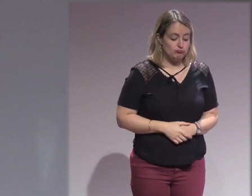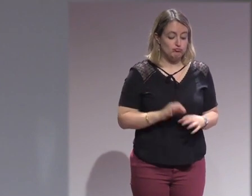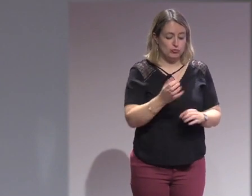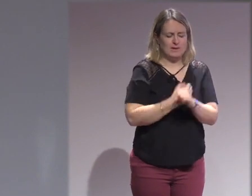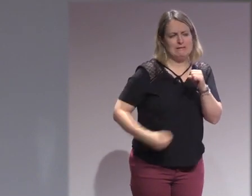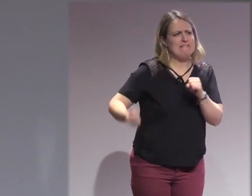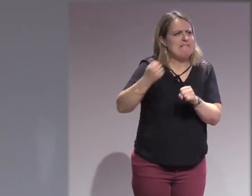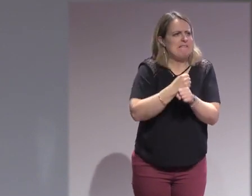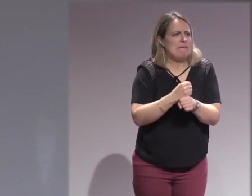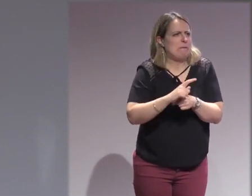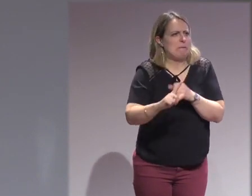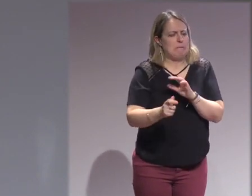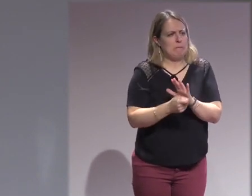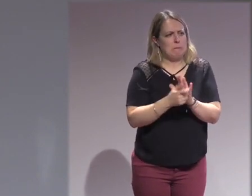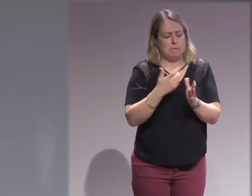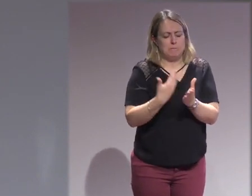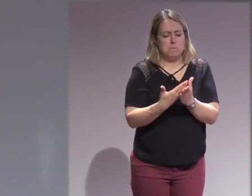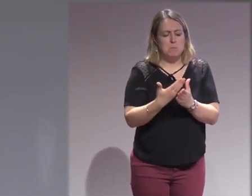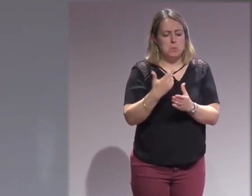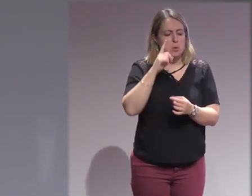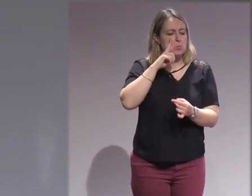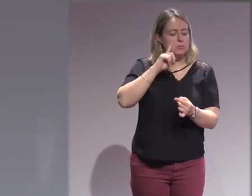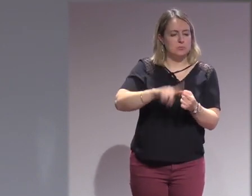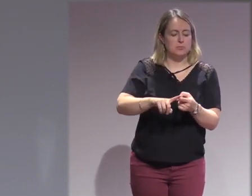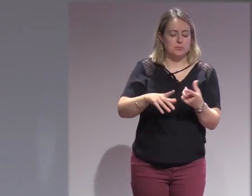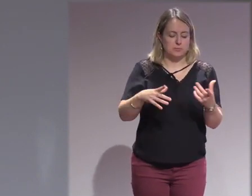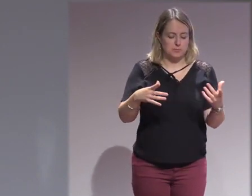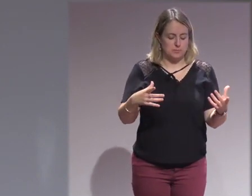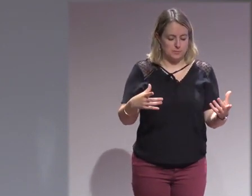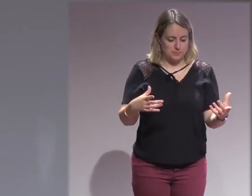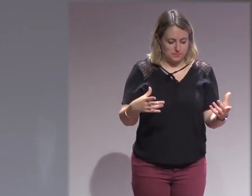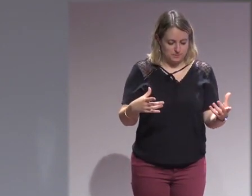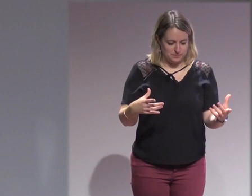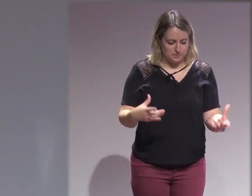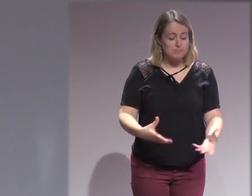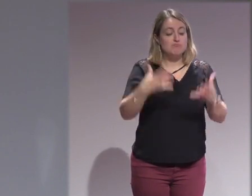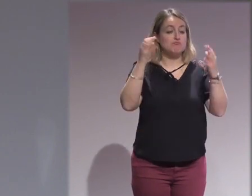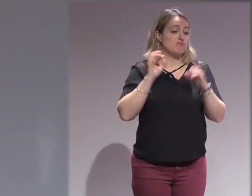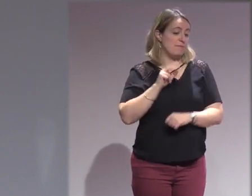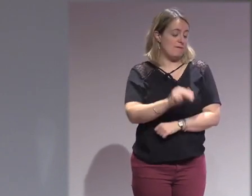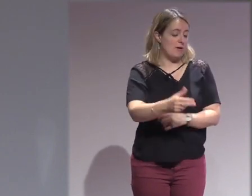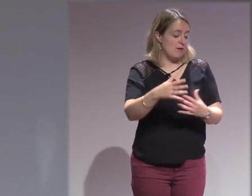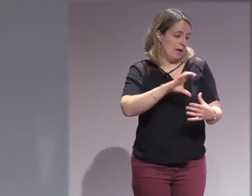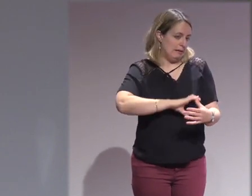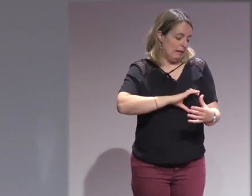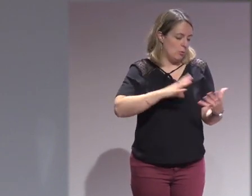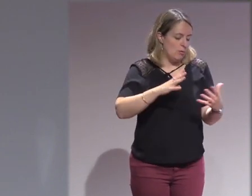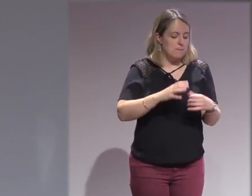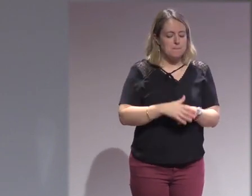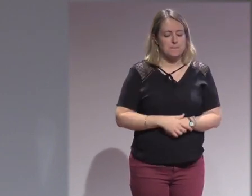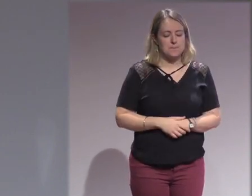en France avec cette idée que on allait essayer d'éviter qu'il se